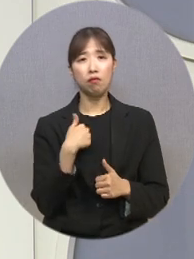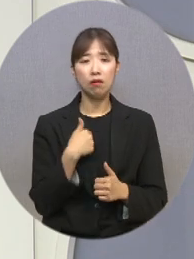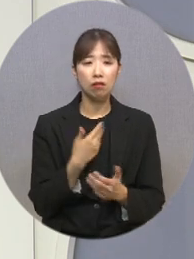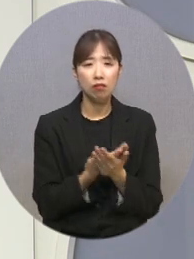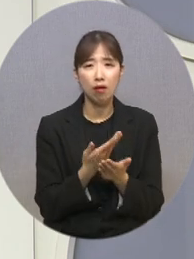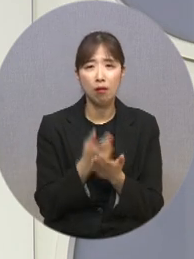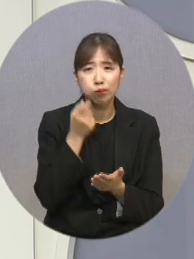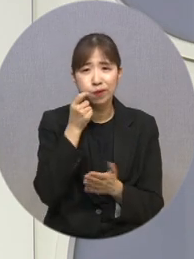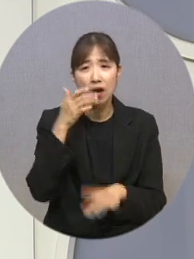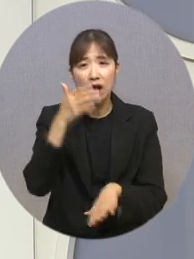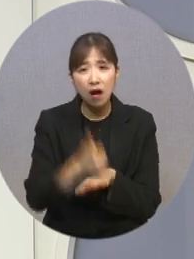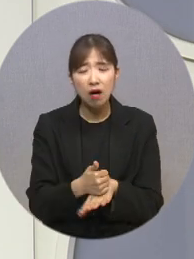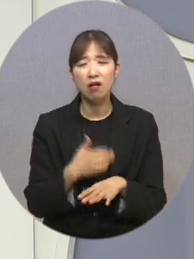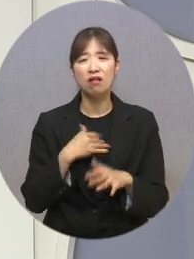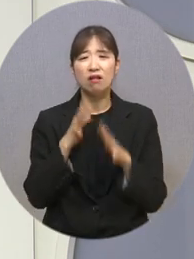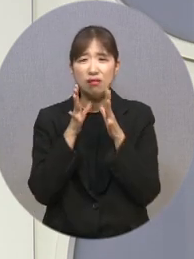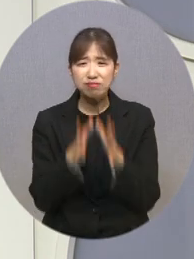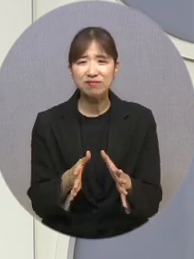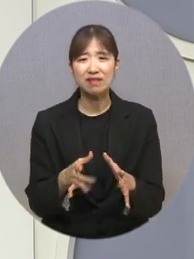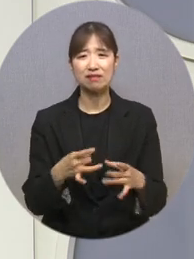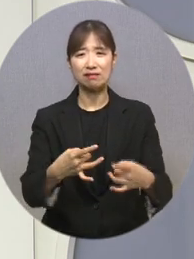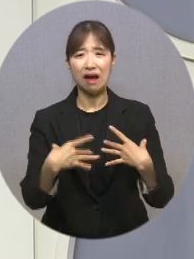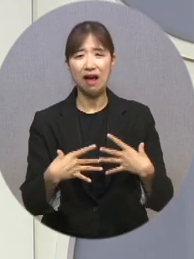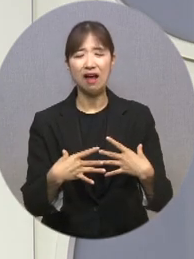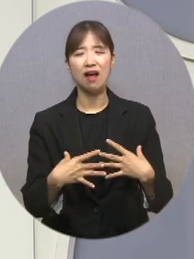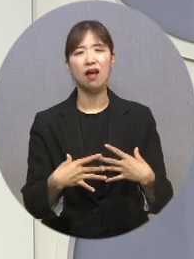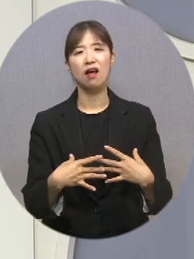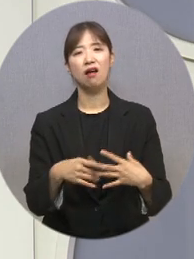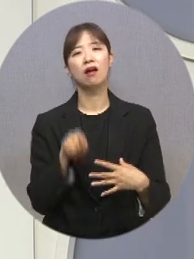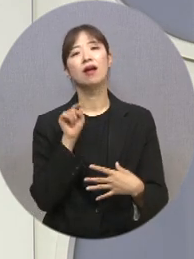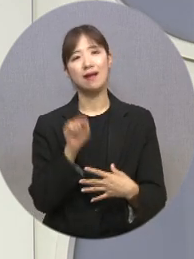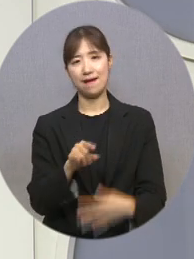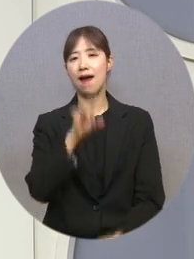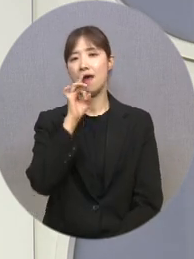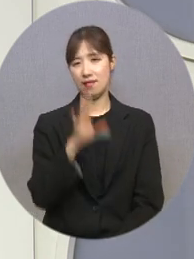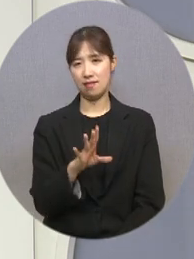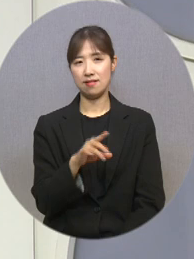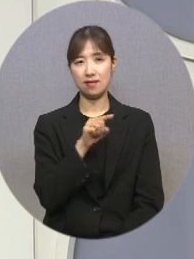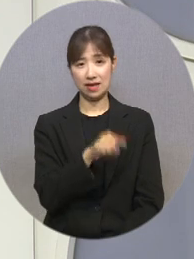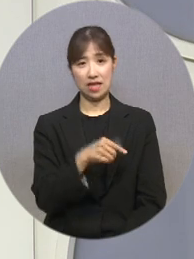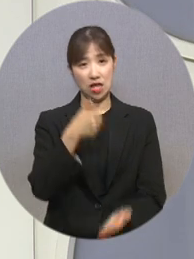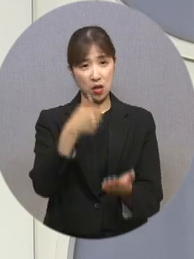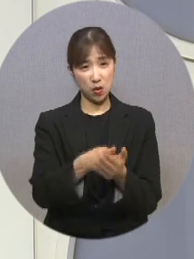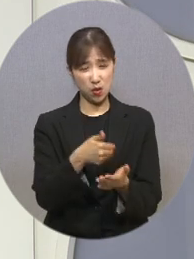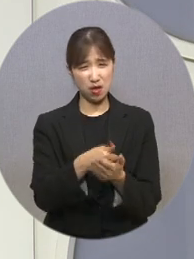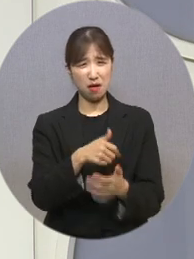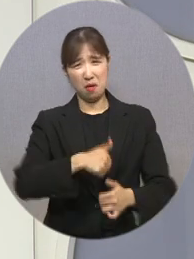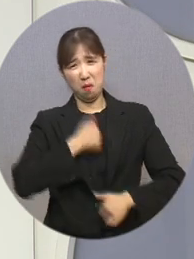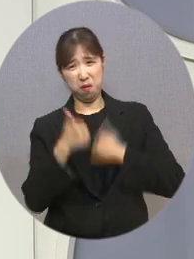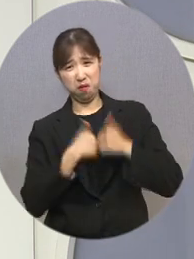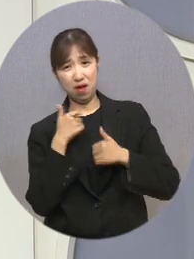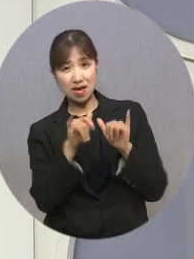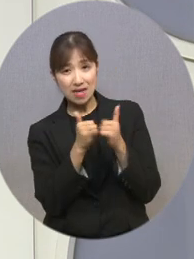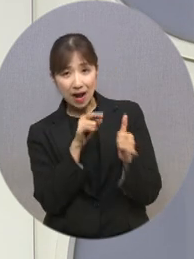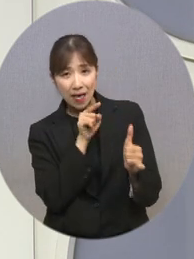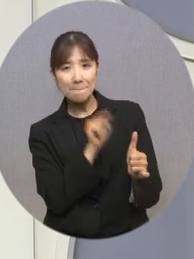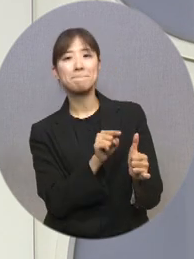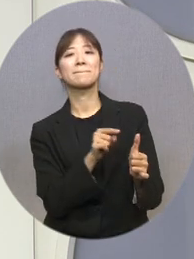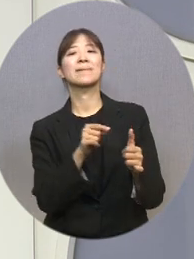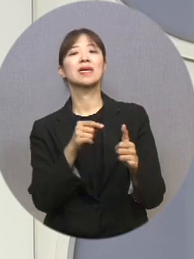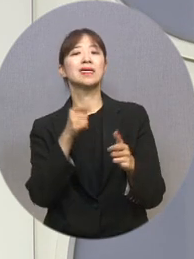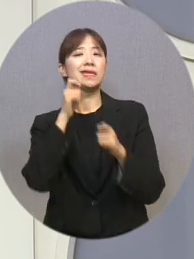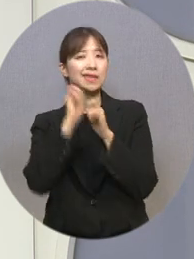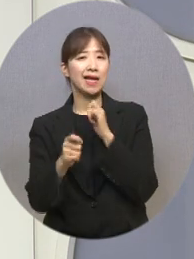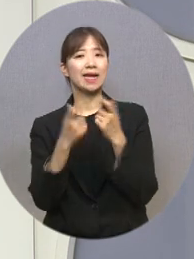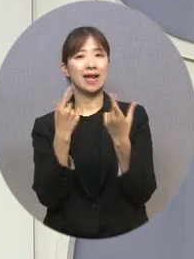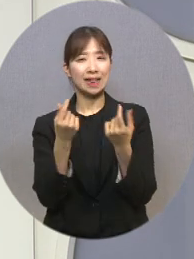못하고 나중에 이제 사기당하고 나서 고소하려고 그랬더니 증거가 없고 그래서 그런 걸 안 써주려고 하는 사람은 사기치려고 하는 사람이다. 이런 사회의 어떤